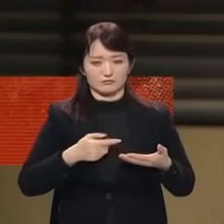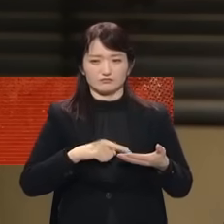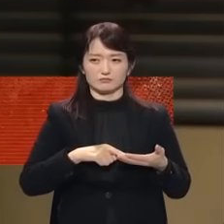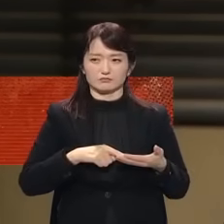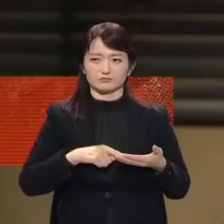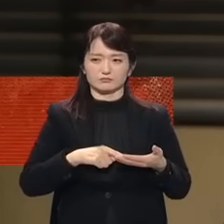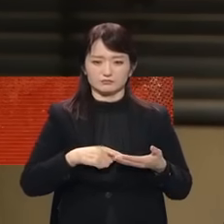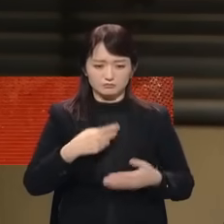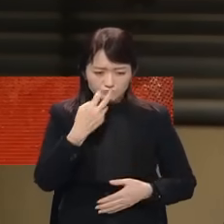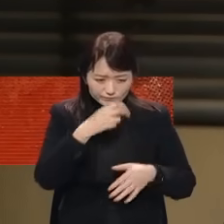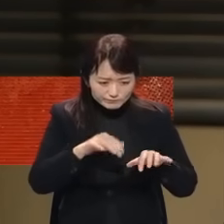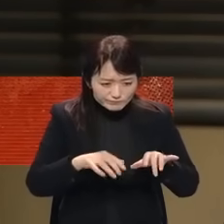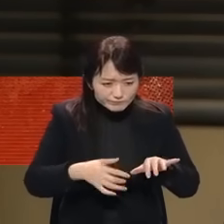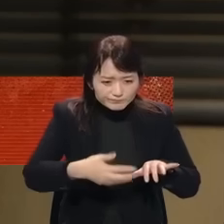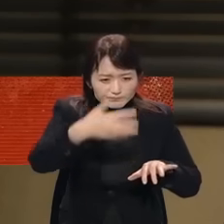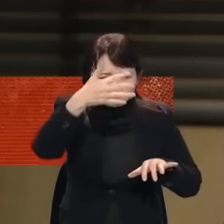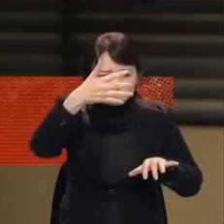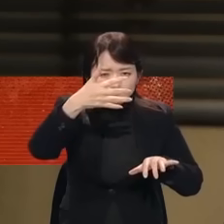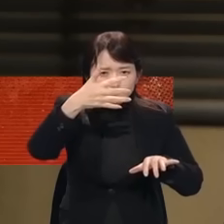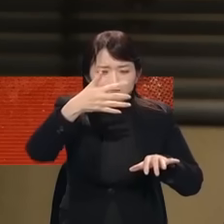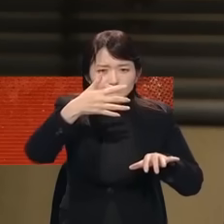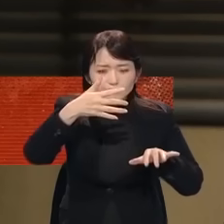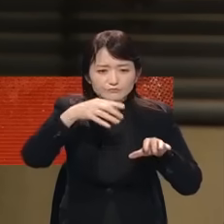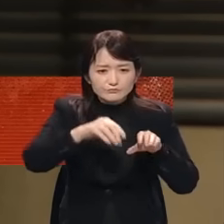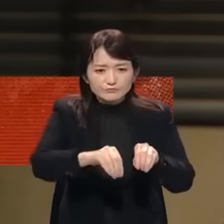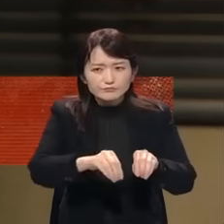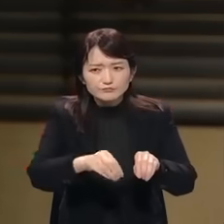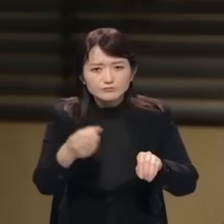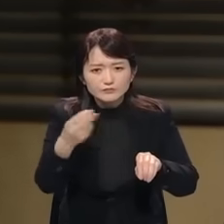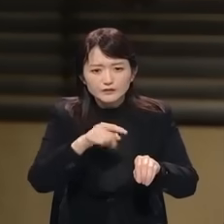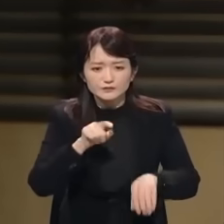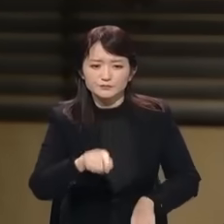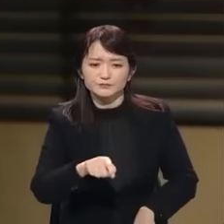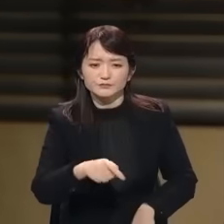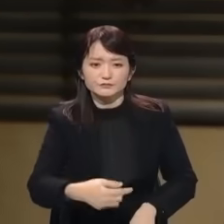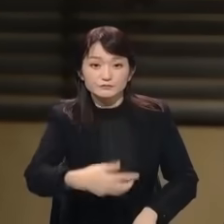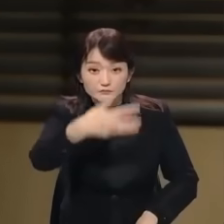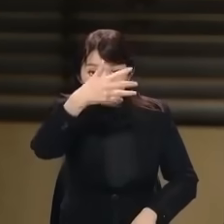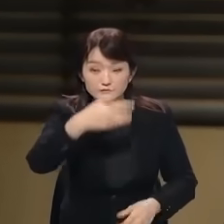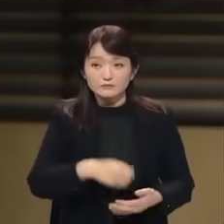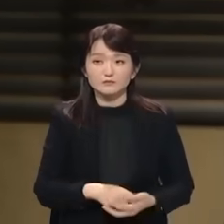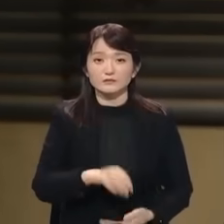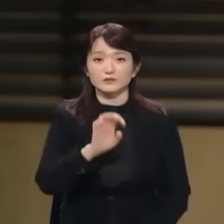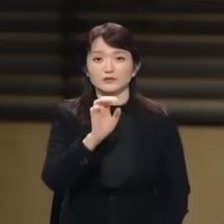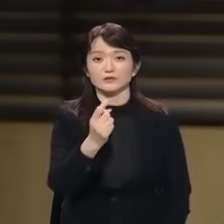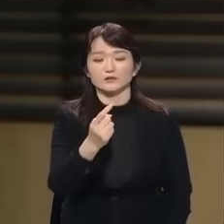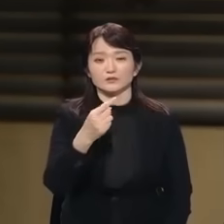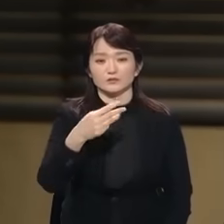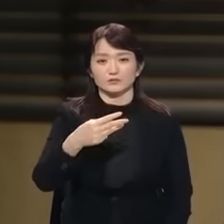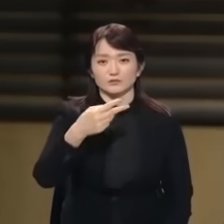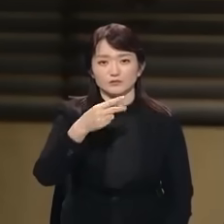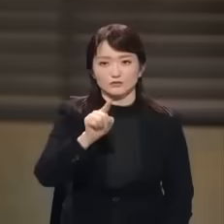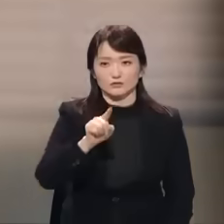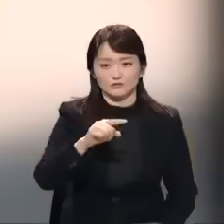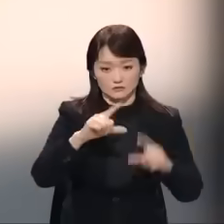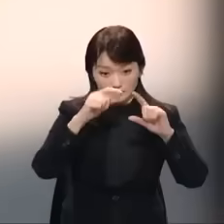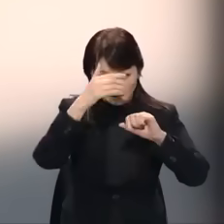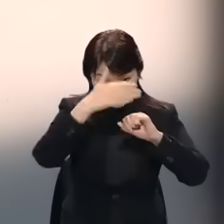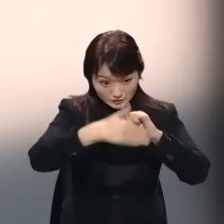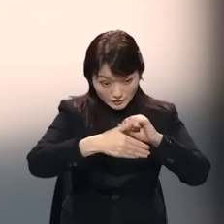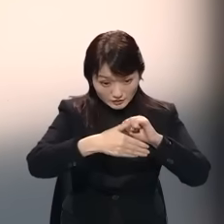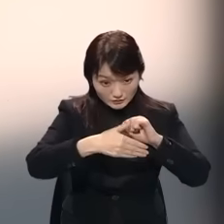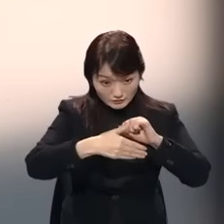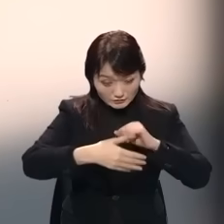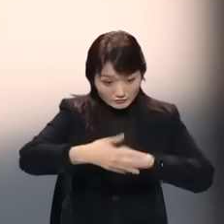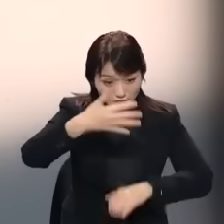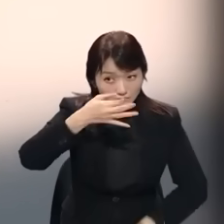뭔가 검색을 하다가 뭐 화면이 좀 꺼지고 뭐 이러다가 다시 켰는데 예 폴더 사진 폴더를 좀 보게 됩니다 아